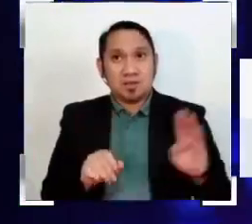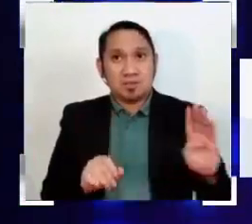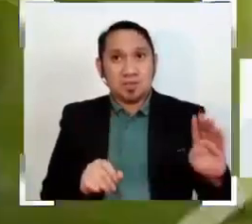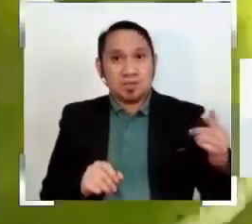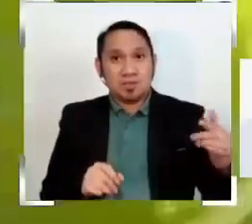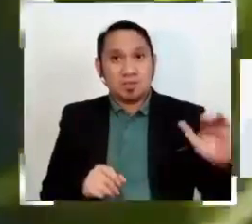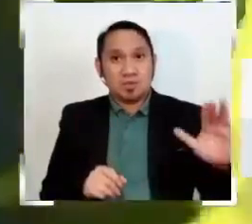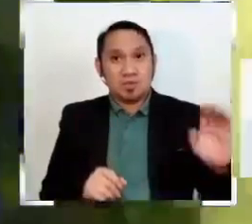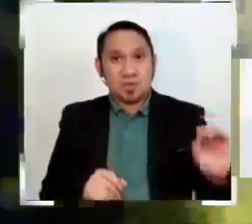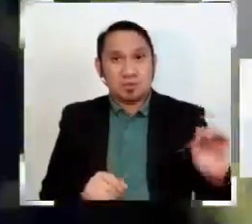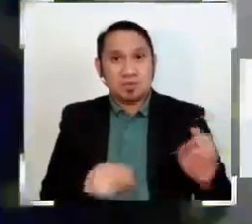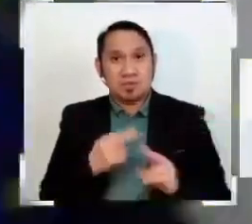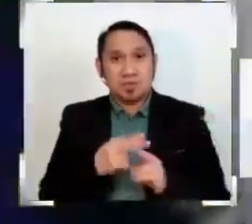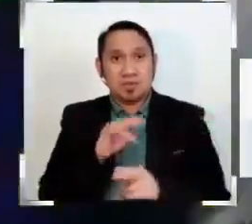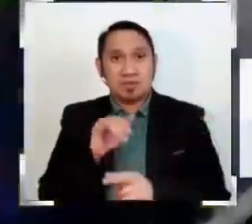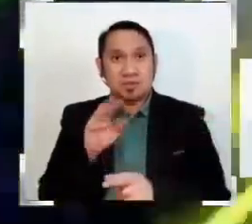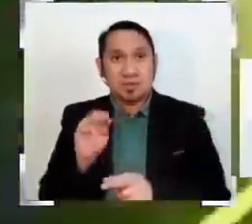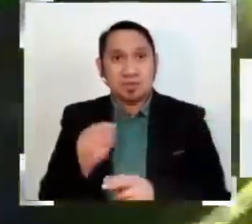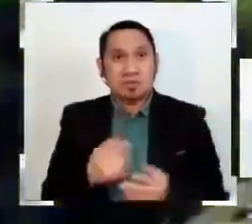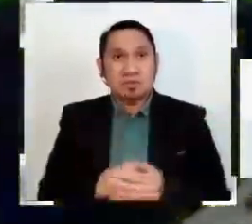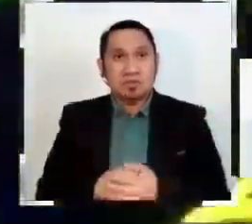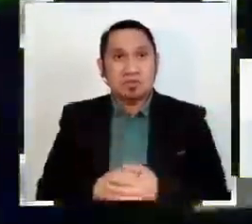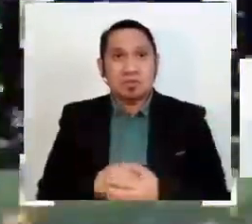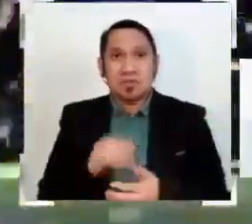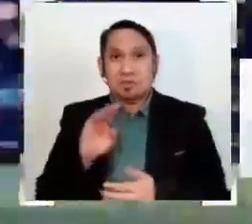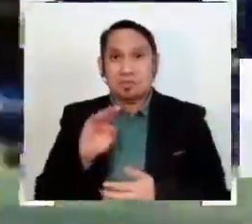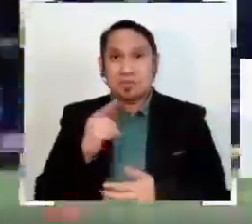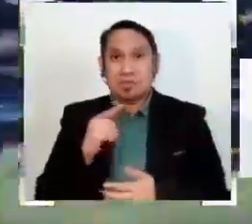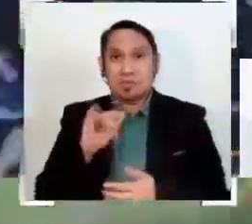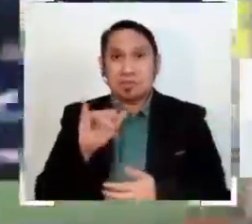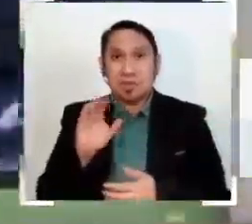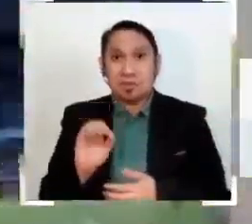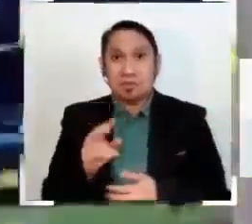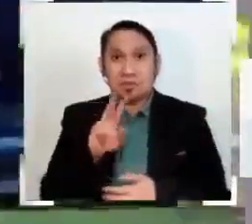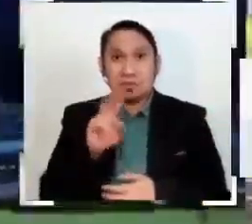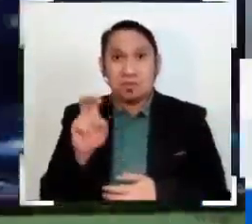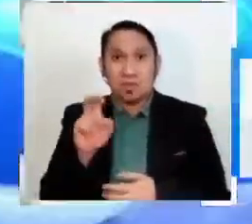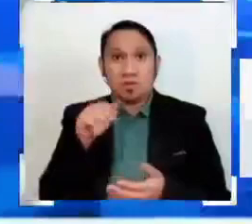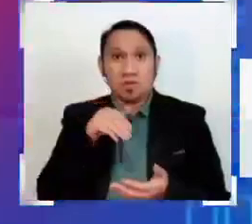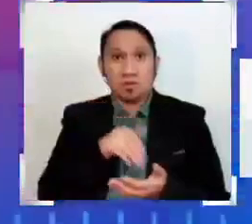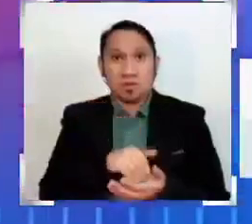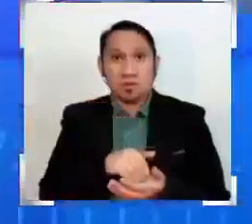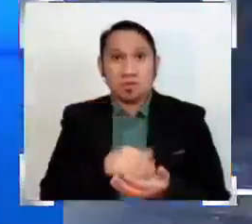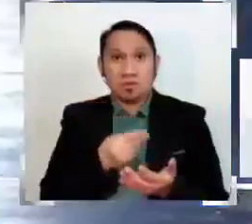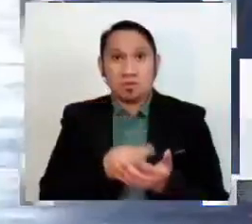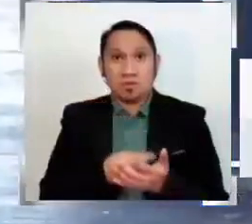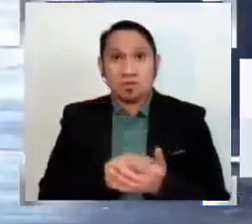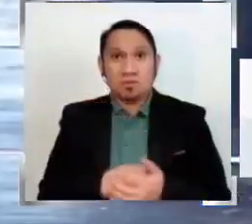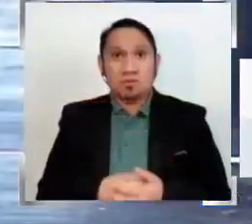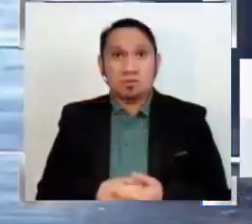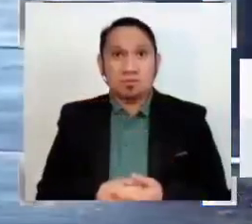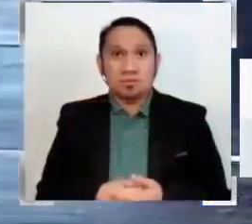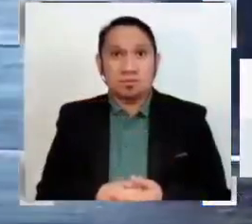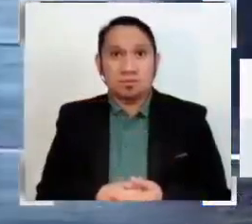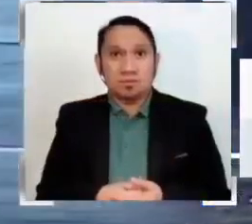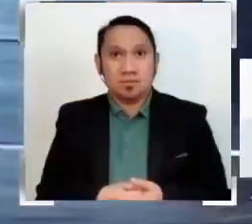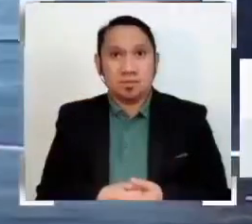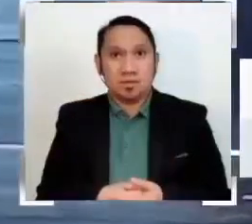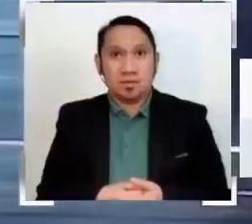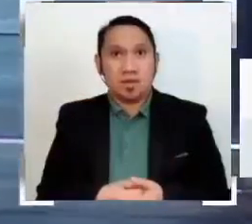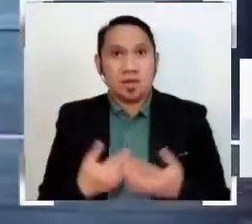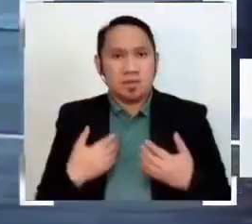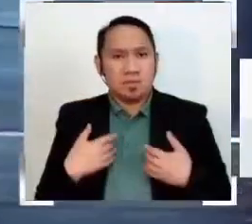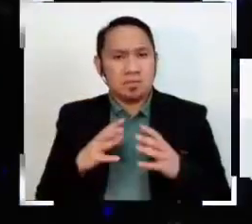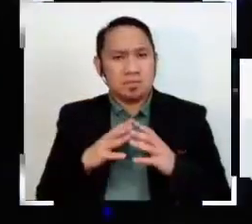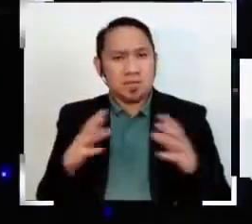JL. Nagwagi naman ang BGYO ng 200,000 pesos sa episode. Punong-puno ng pagmamahal at suporta